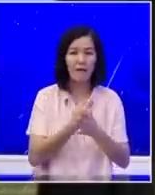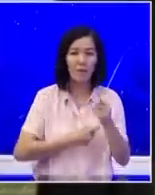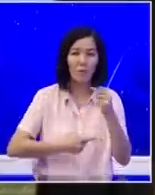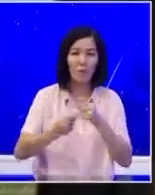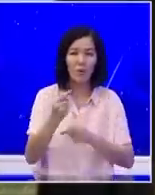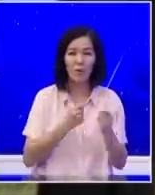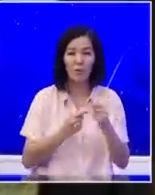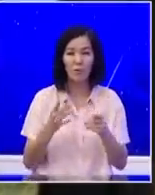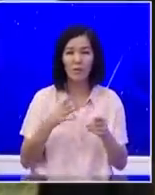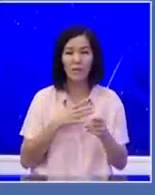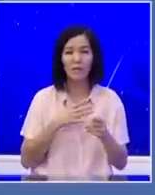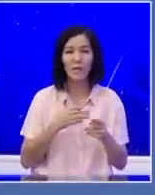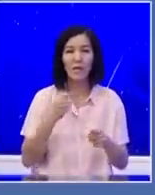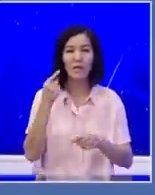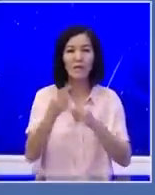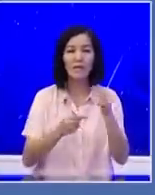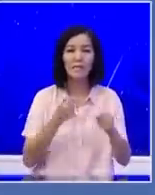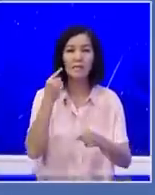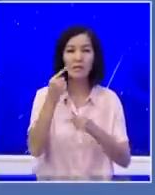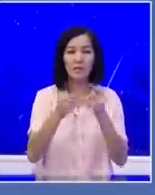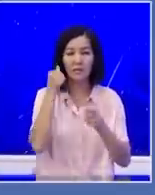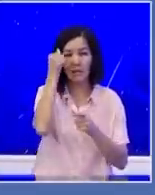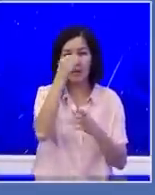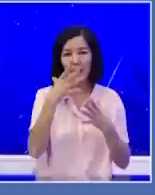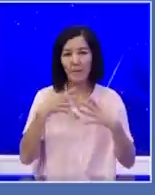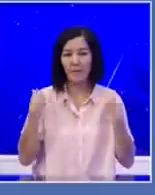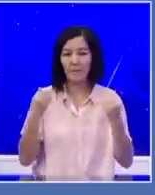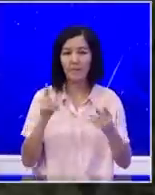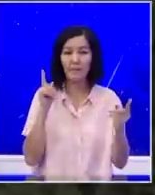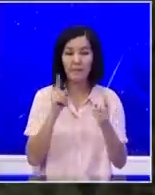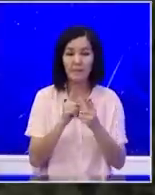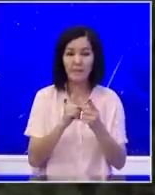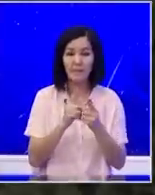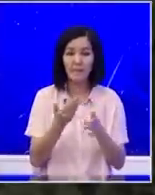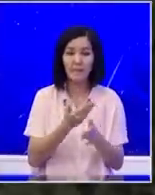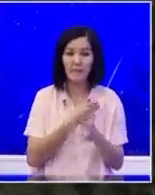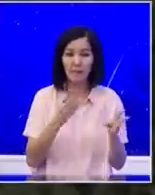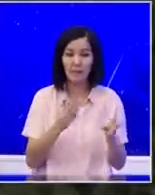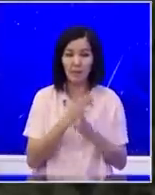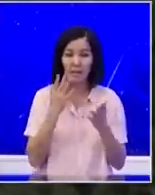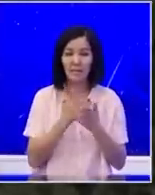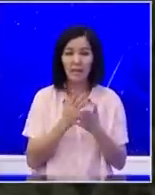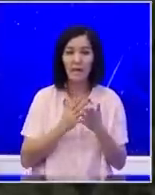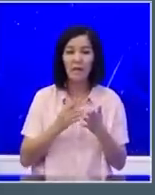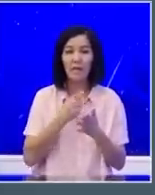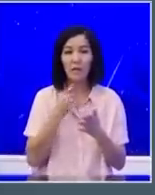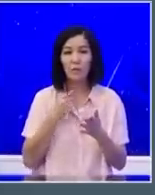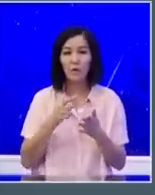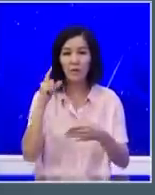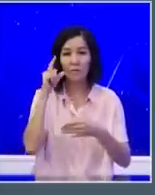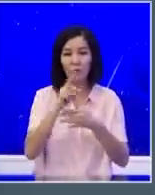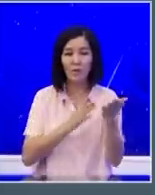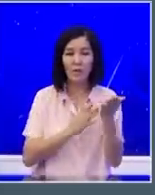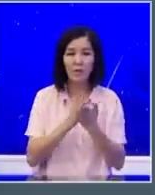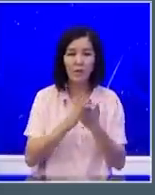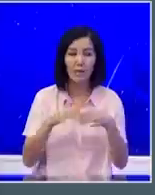береді. Яғни жылдан жылға айттан айтқа аман жетейік деген ниет. Осынау айтулы күні Талдықорған өңірі бойынша өкіл имам Ардақ Оразбаев